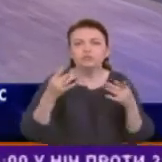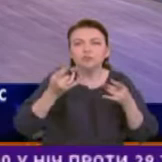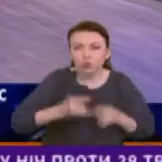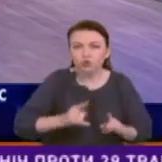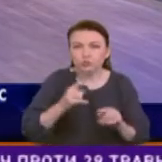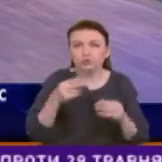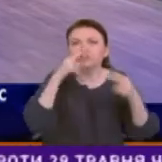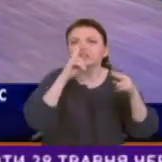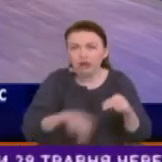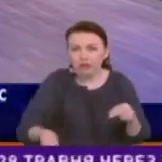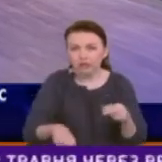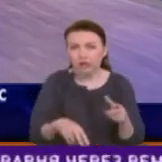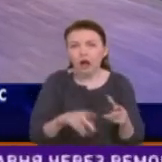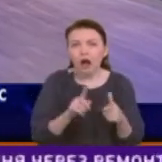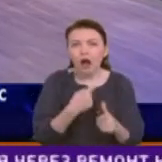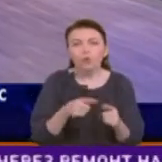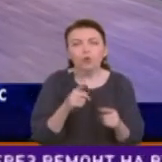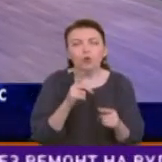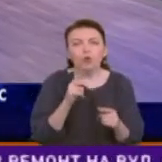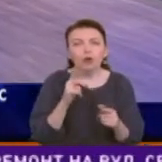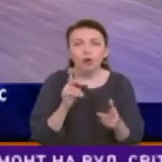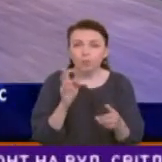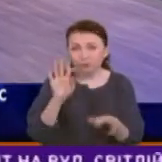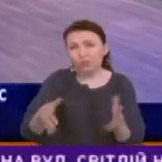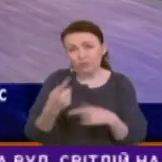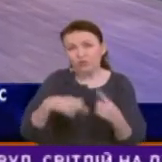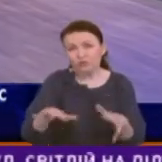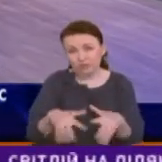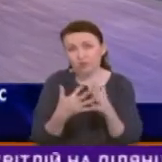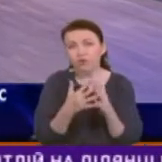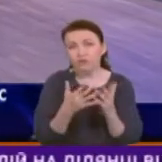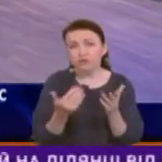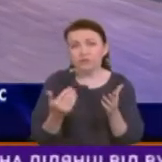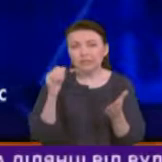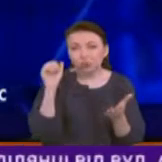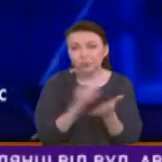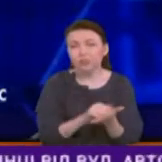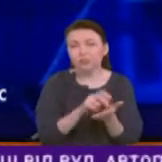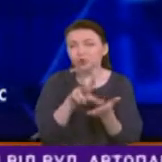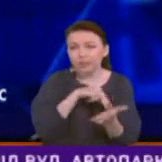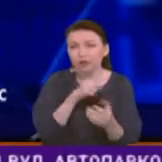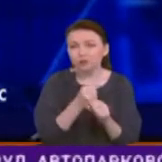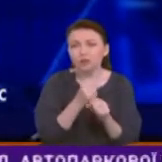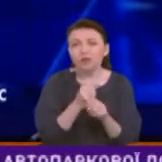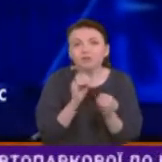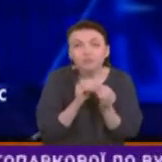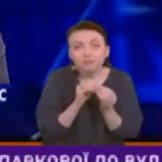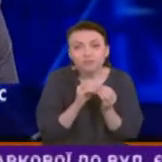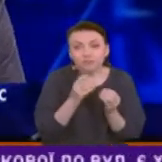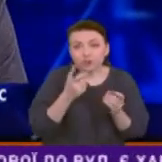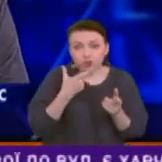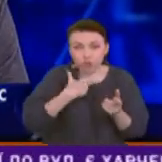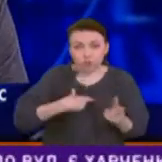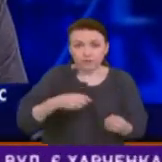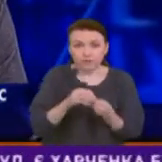ну, ви його втратили. Або каже, що ви хтось інший. Але потім вам вийде тут заново, або ну, ви не перестаєте бути тим, ким ви є.